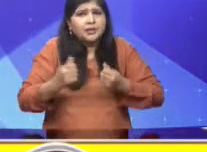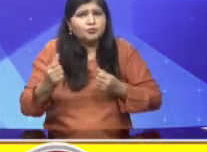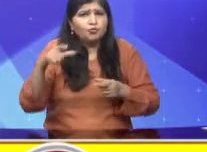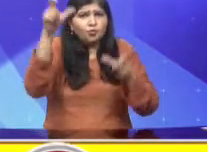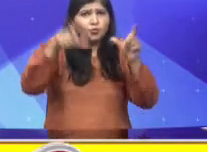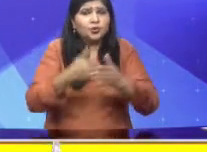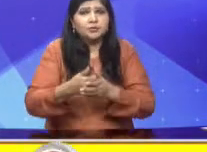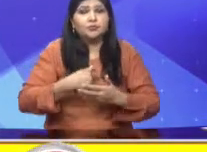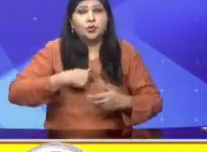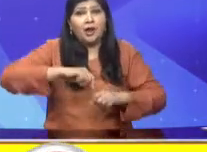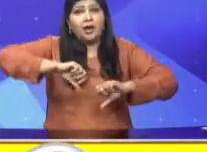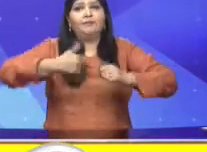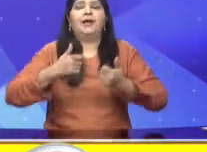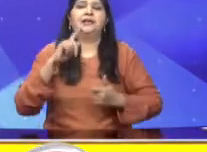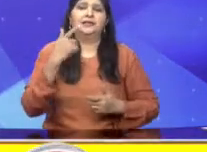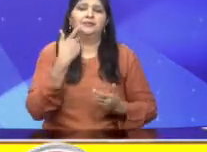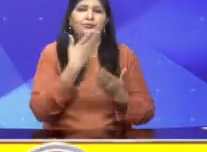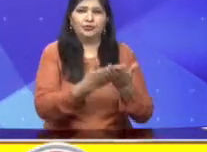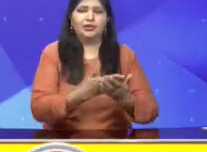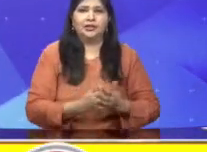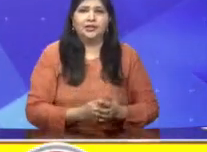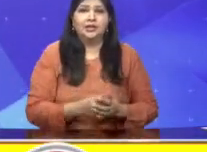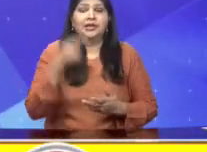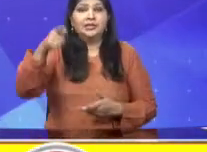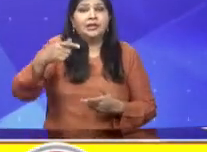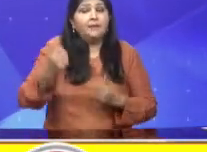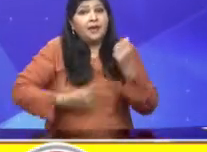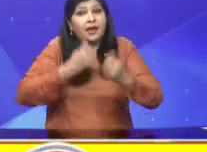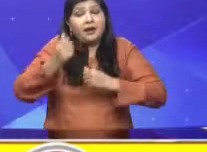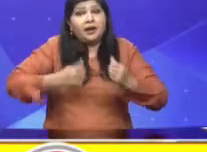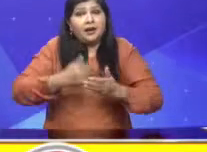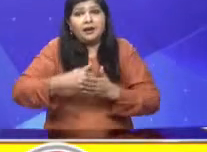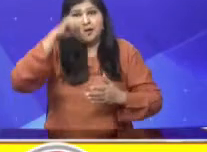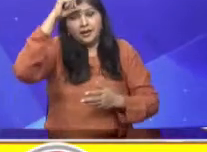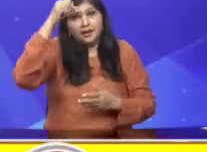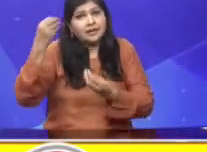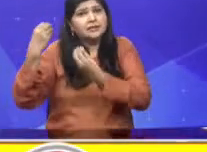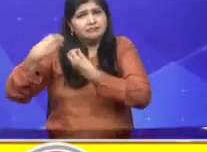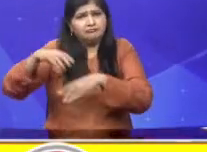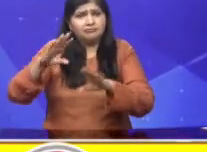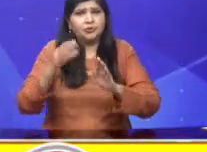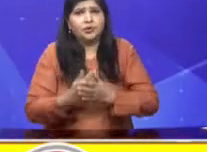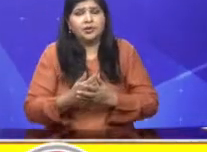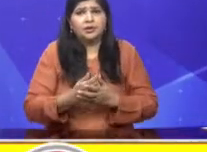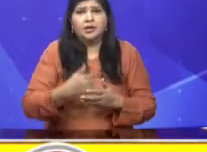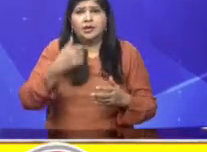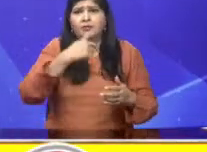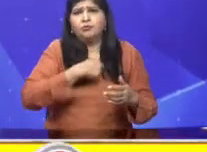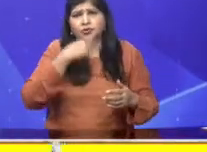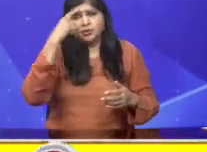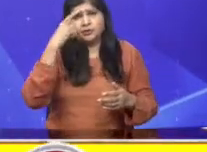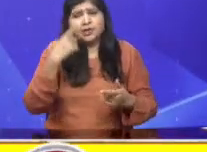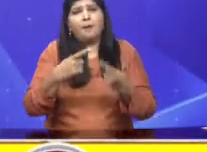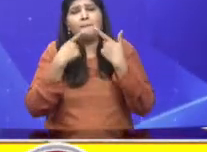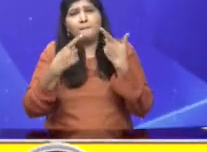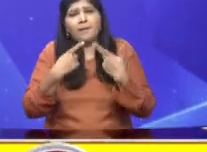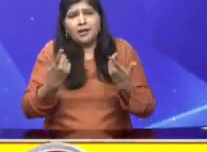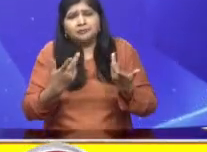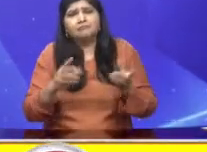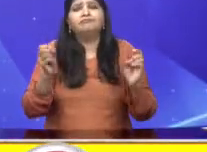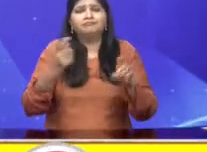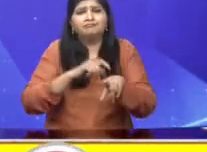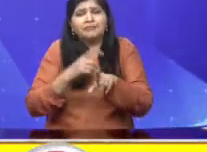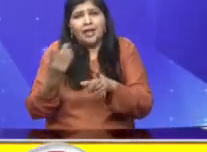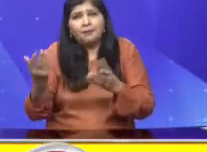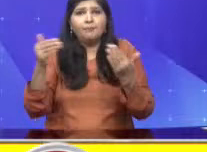भवा विजय भवा जब ये खिलाडी भारत से गए थे तो मुझे इनसे गपशप करने का